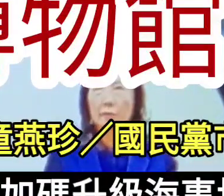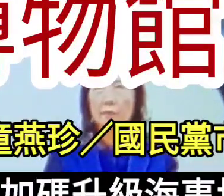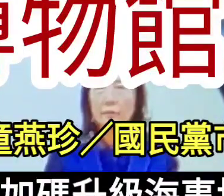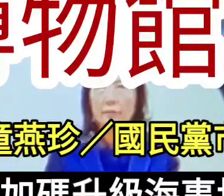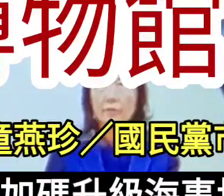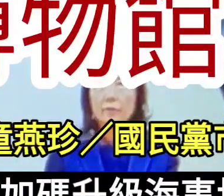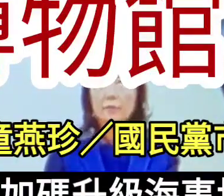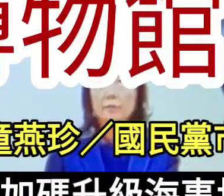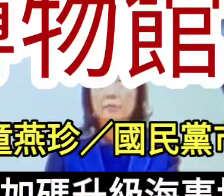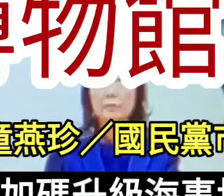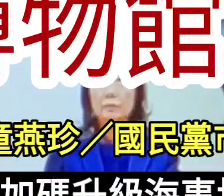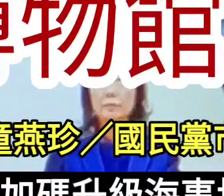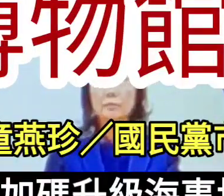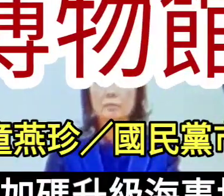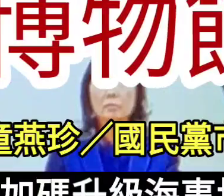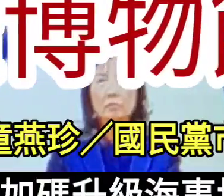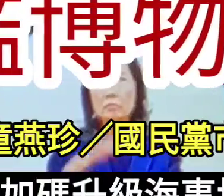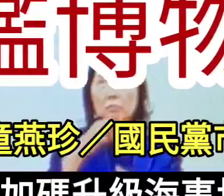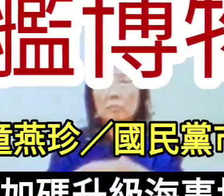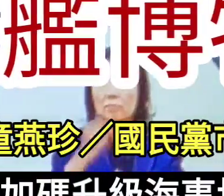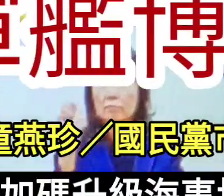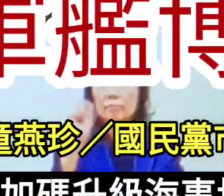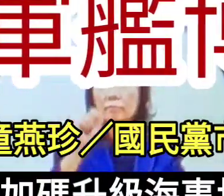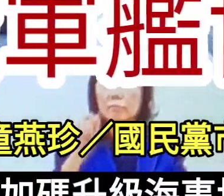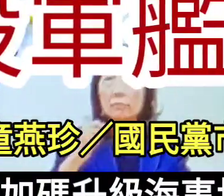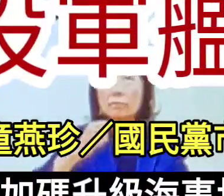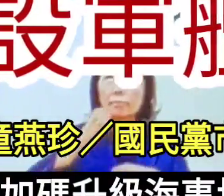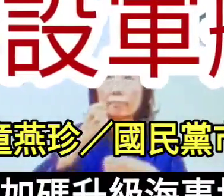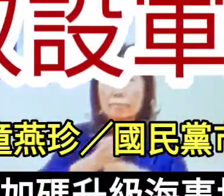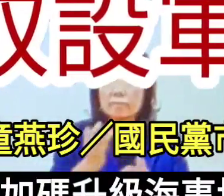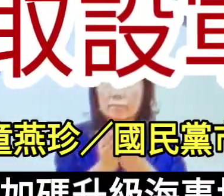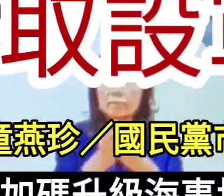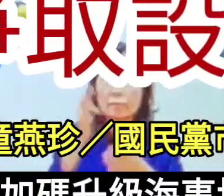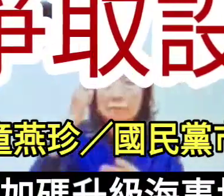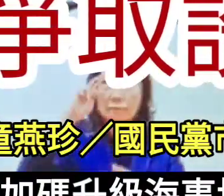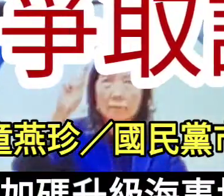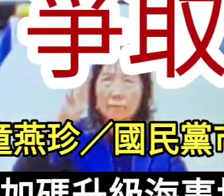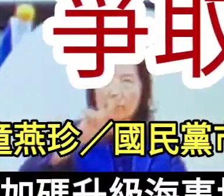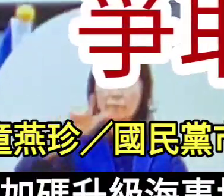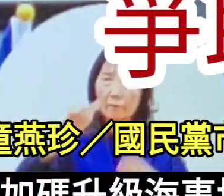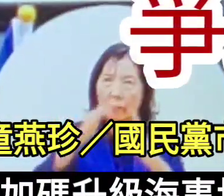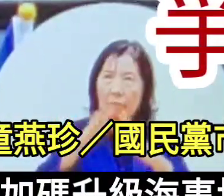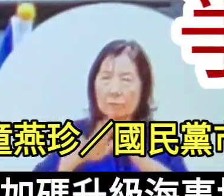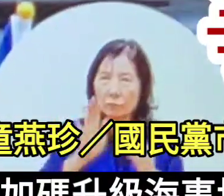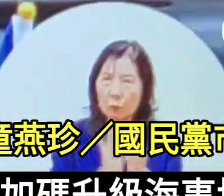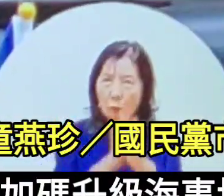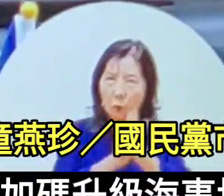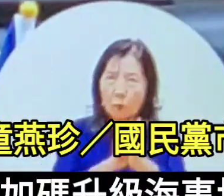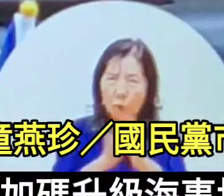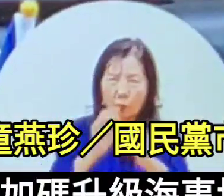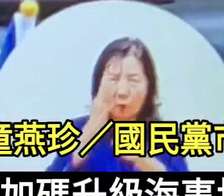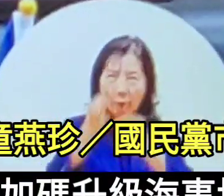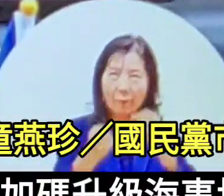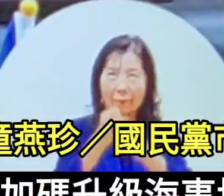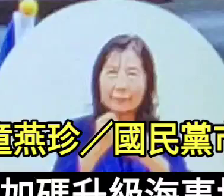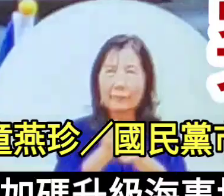心不可或缺的军舰博物馆，这个本溪已经推动太多年